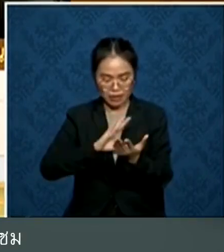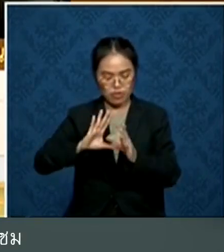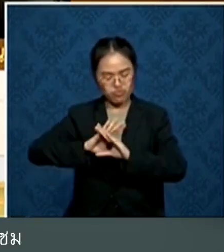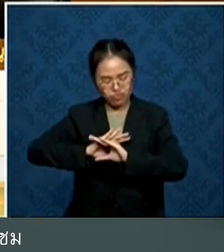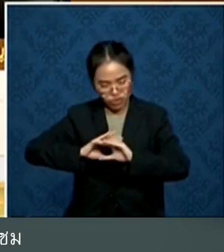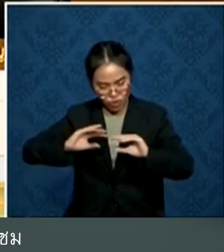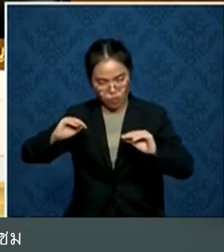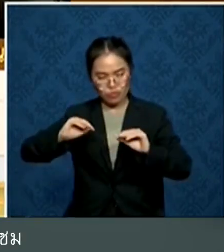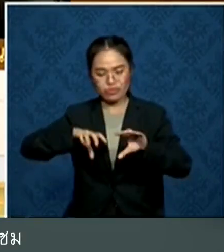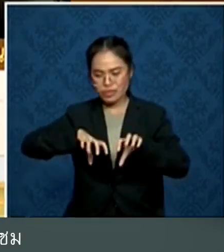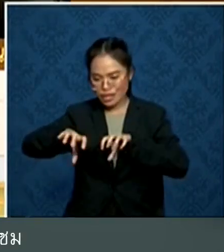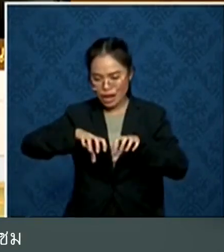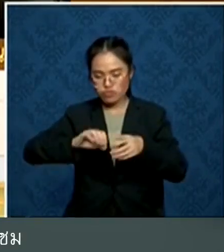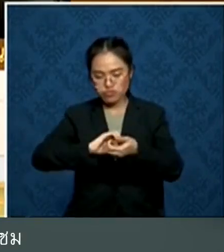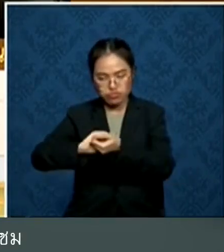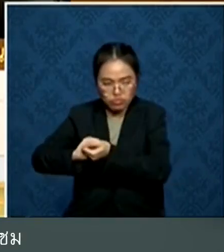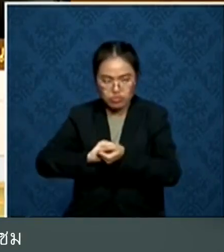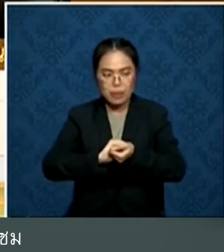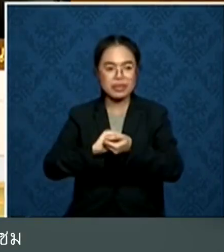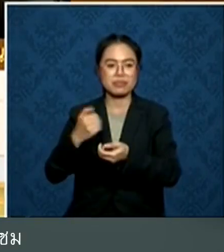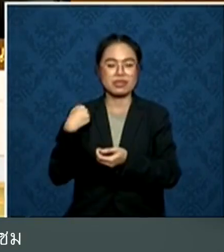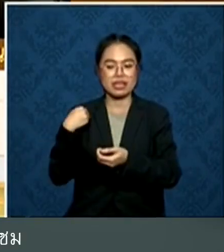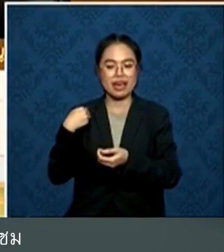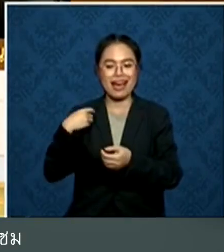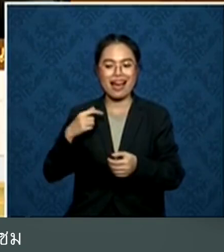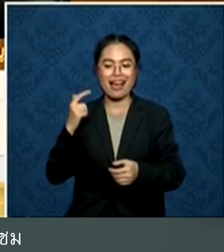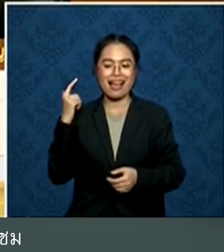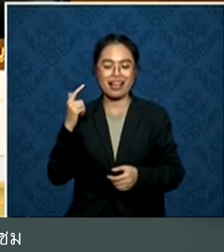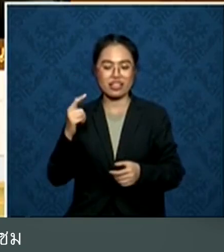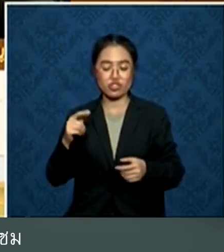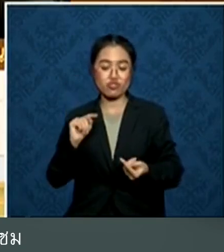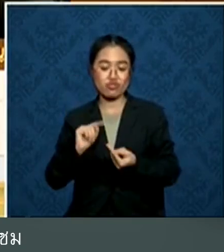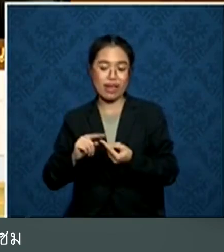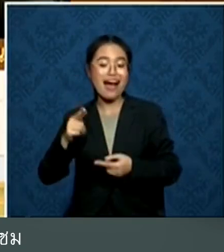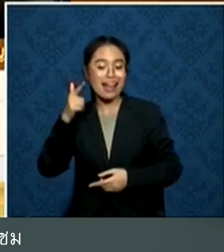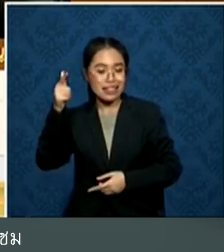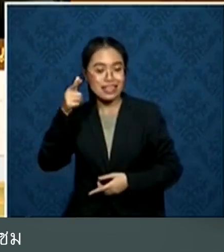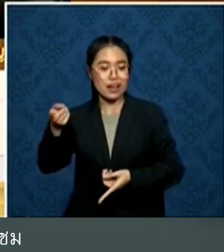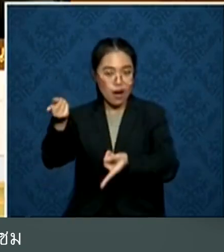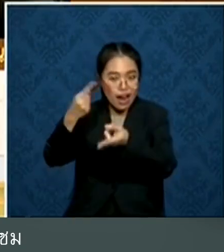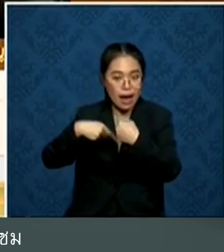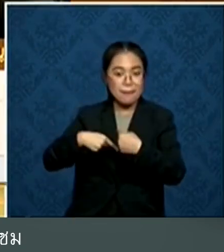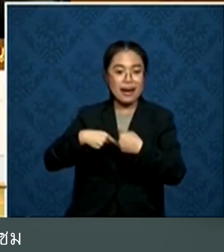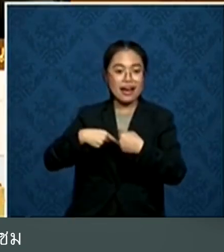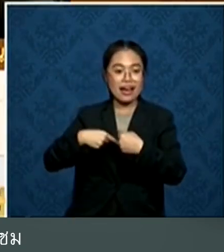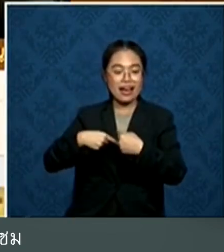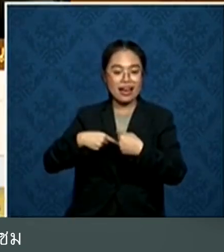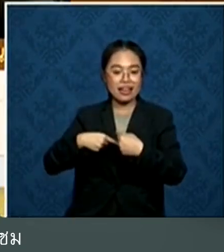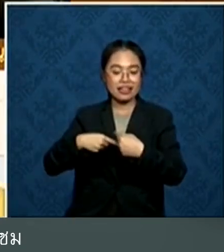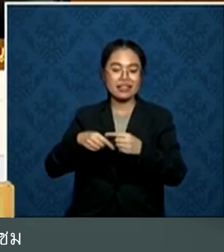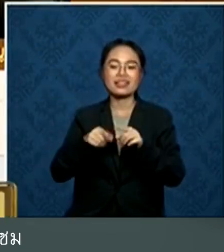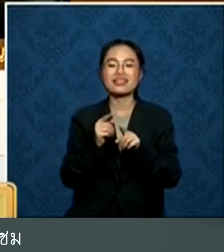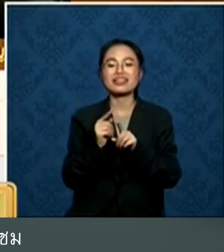สันติสุขมีความปองดองท่านก็กลับเข้ามาสู่กระบวนการยุติธรรมการป่วยของท่าน